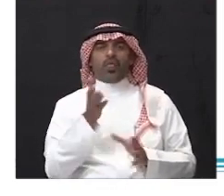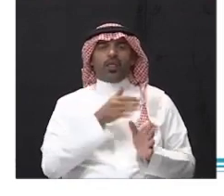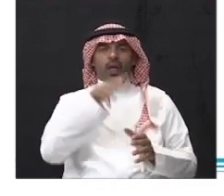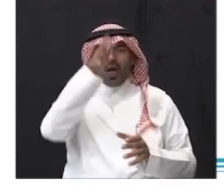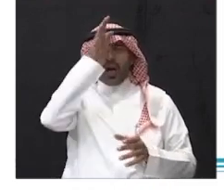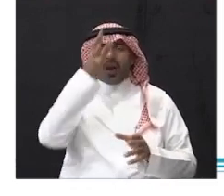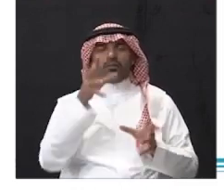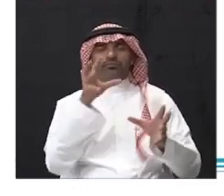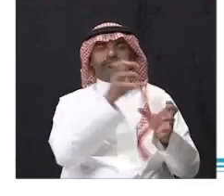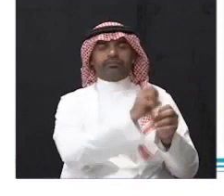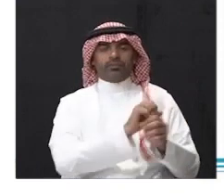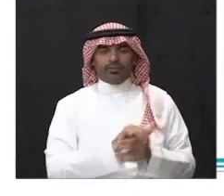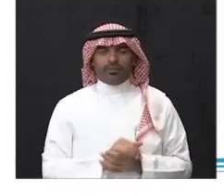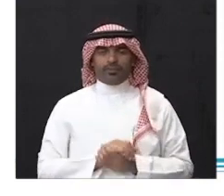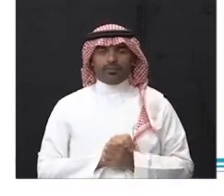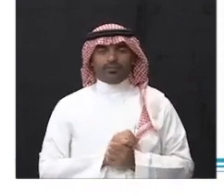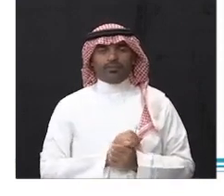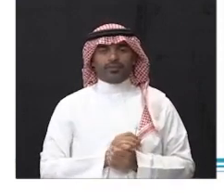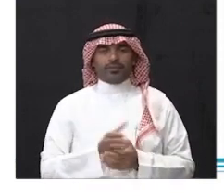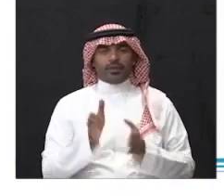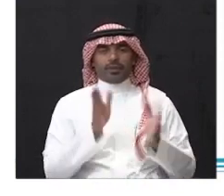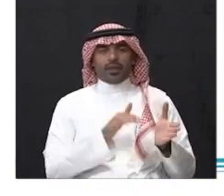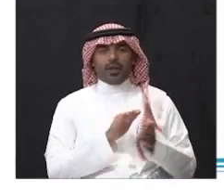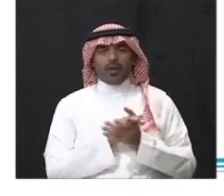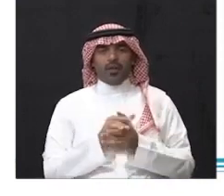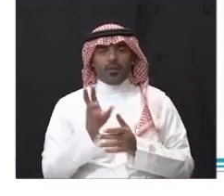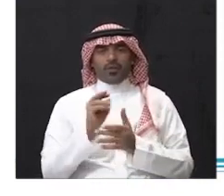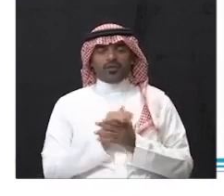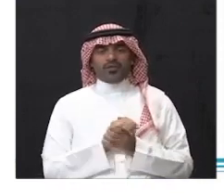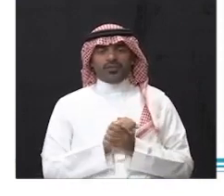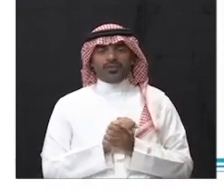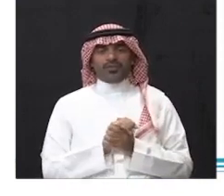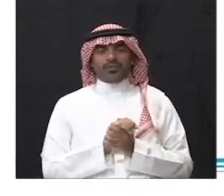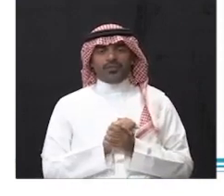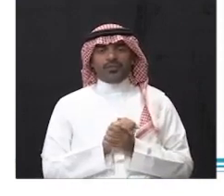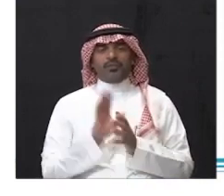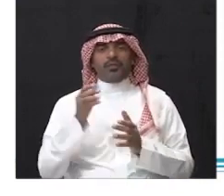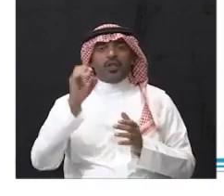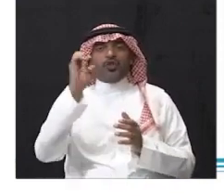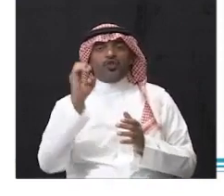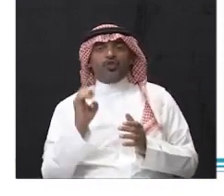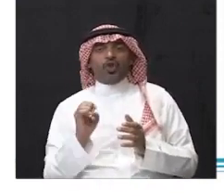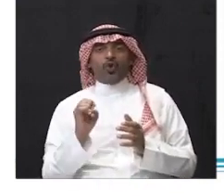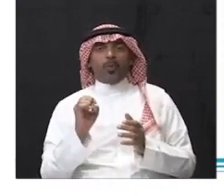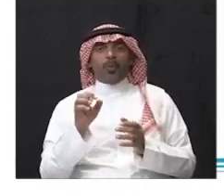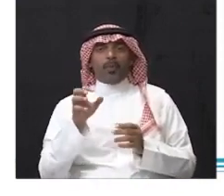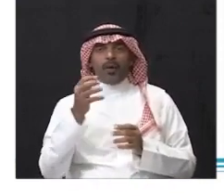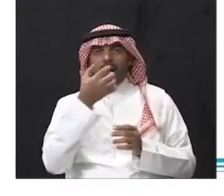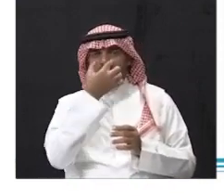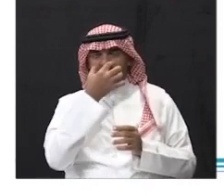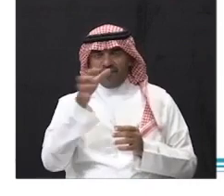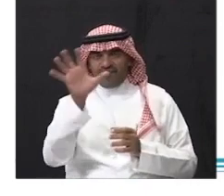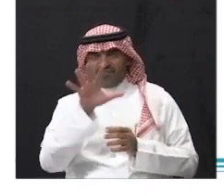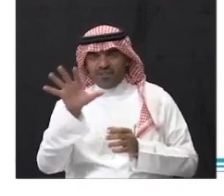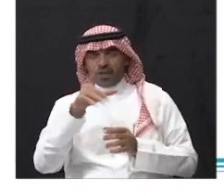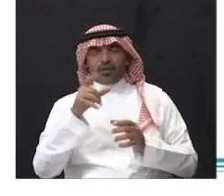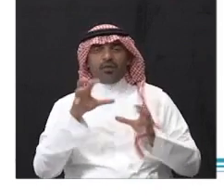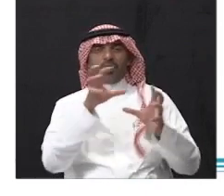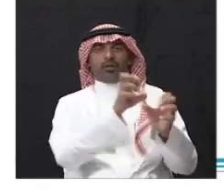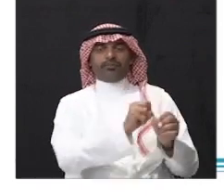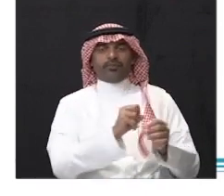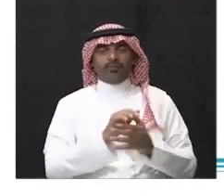انتداب حكومة الأقلية البيضاء في جنوب إفريقيا لإدارة شؤون ناميبيا.